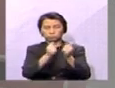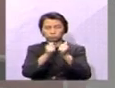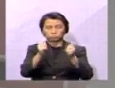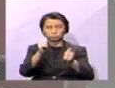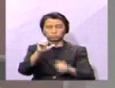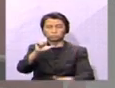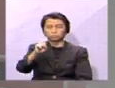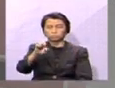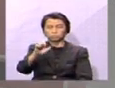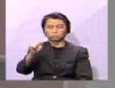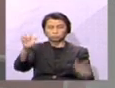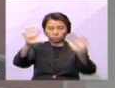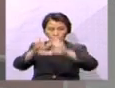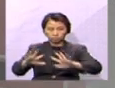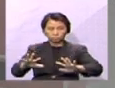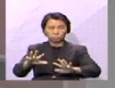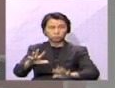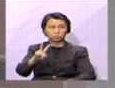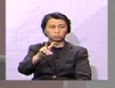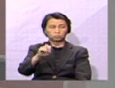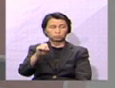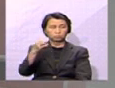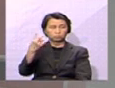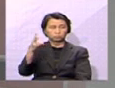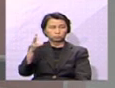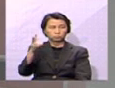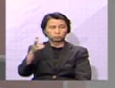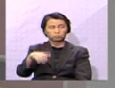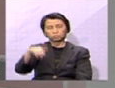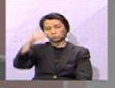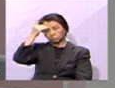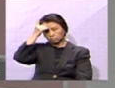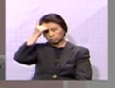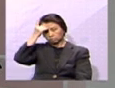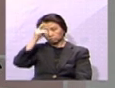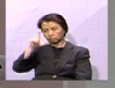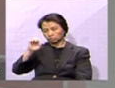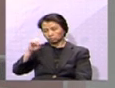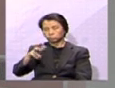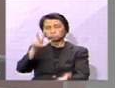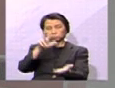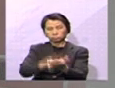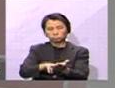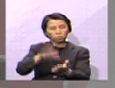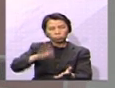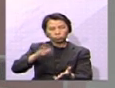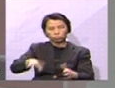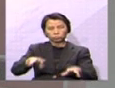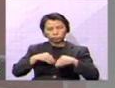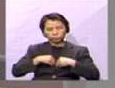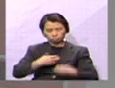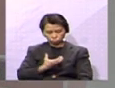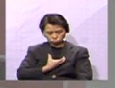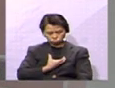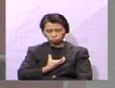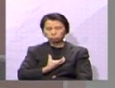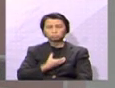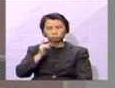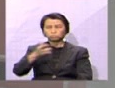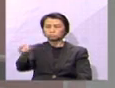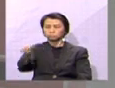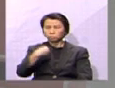ckl 2017 seus kehormat mom Datuk l bengchu mengesahkan masih belum menerima pingat emas yang perlu